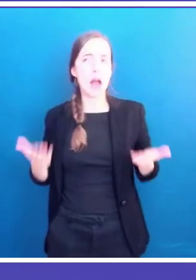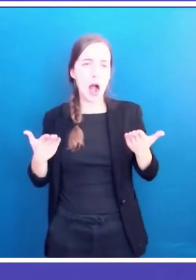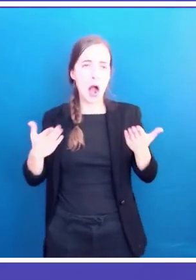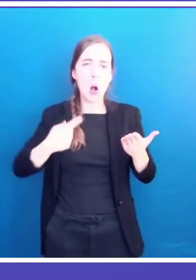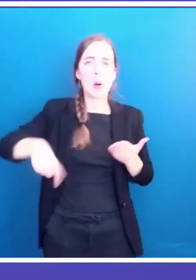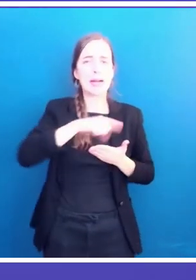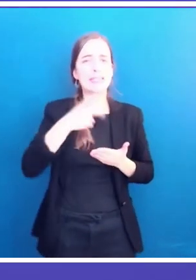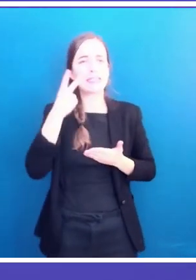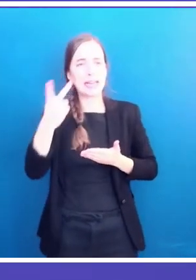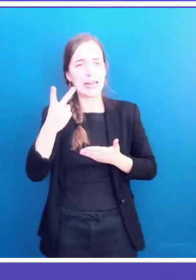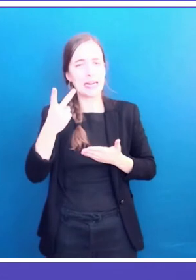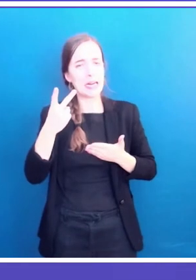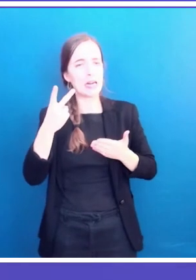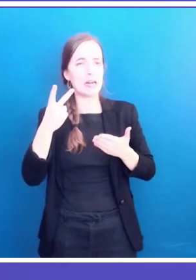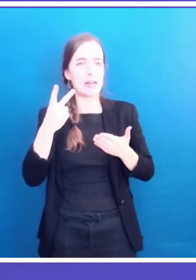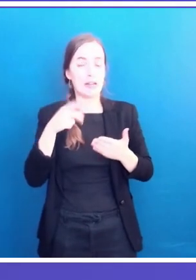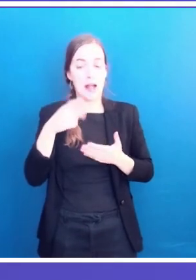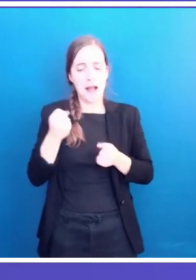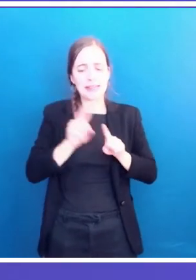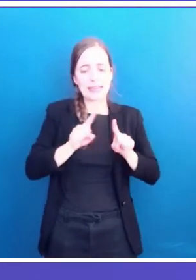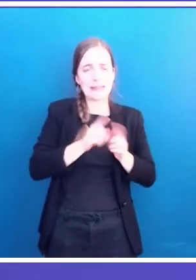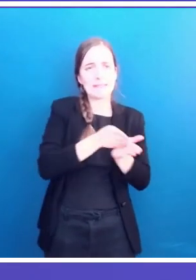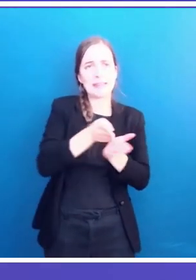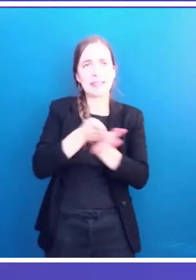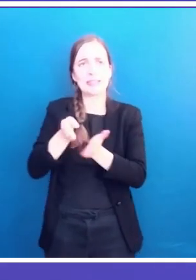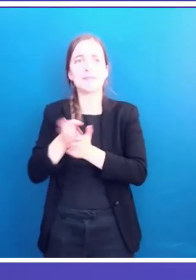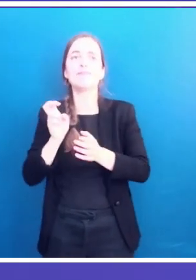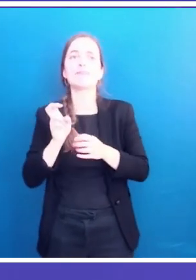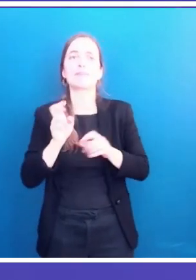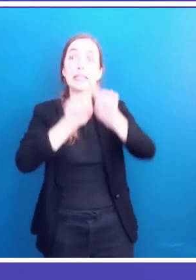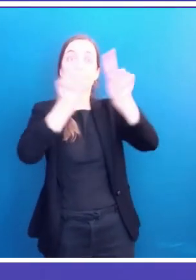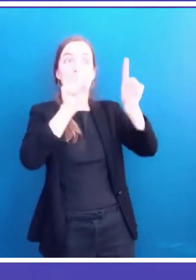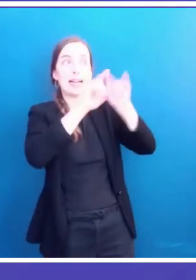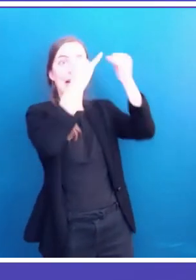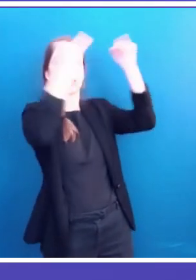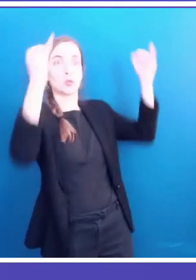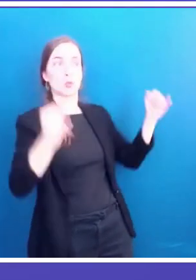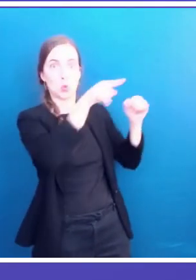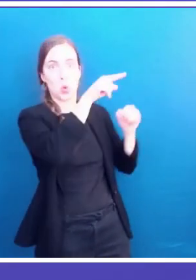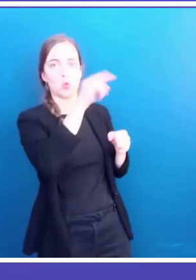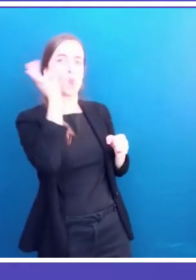الوضع صعب لأنه في العديد من المجالات